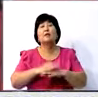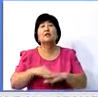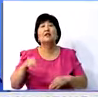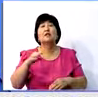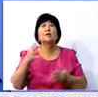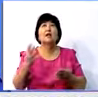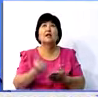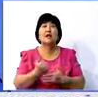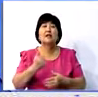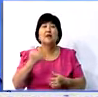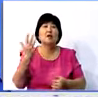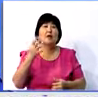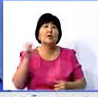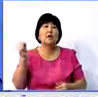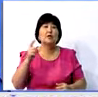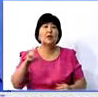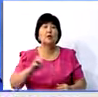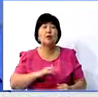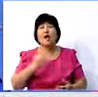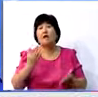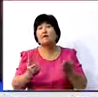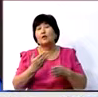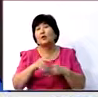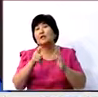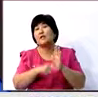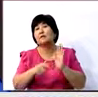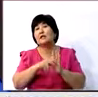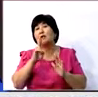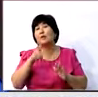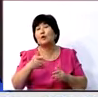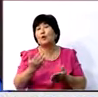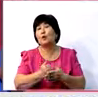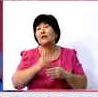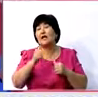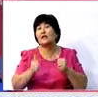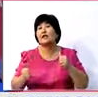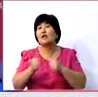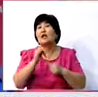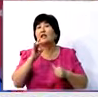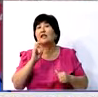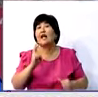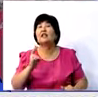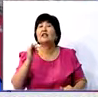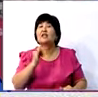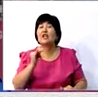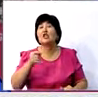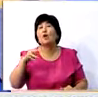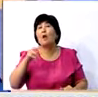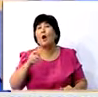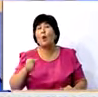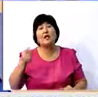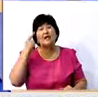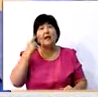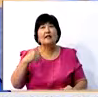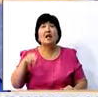джиу-джитсу завоевал для страны 5-ю золотую медаль. В весовой категории 77 килограммов он одолел соперников из Ирана, Иордании, Монголии и Кыргызстана.